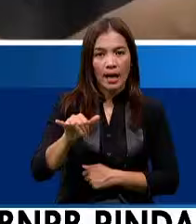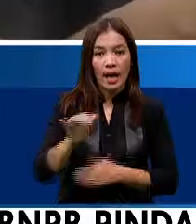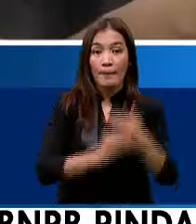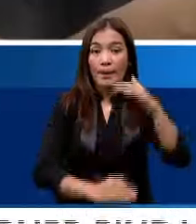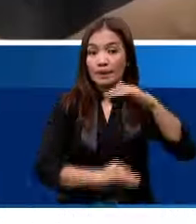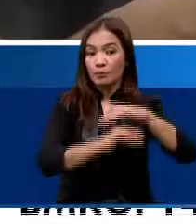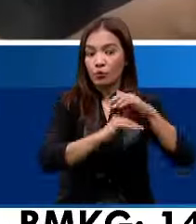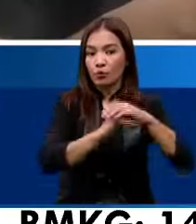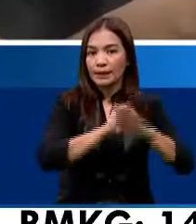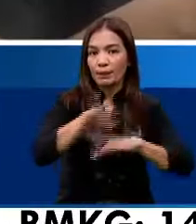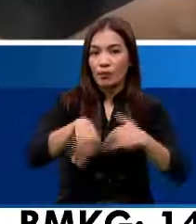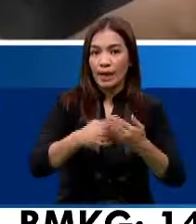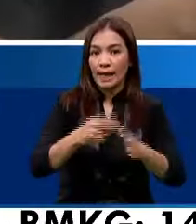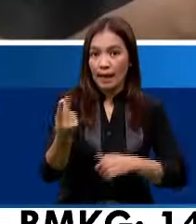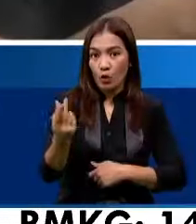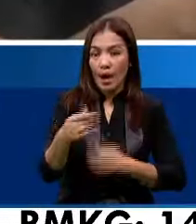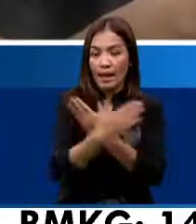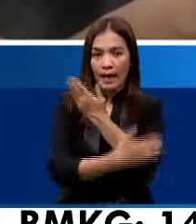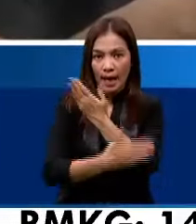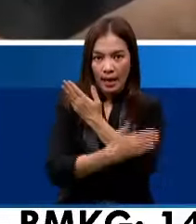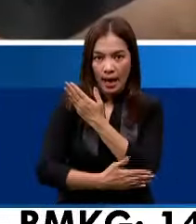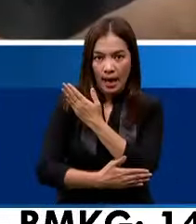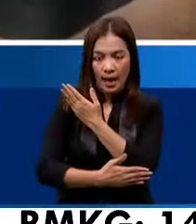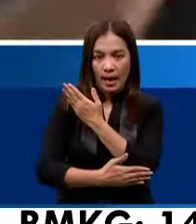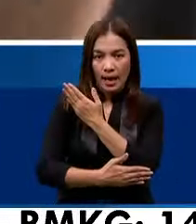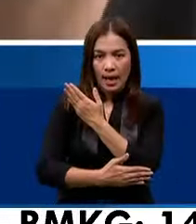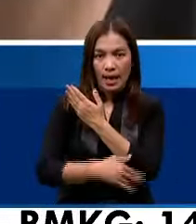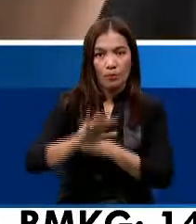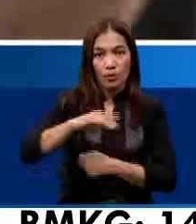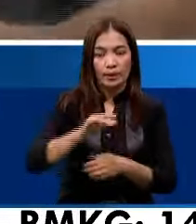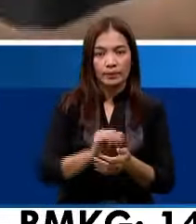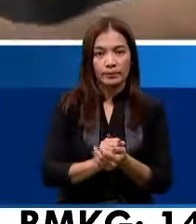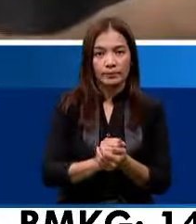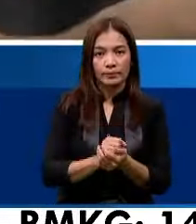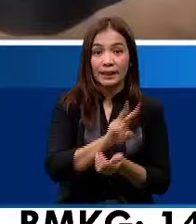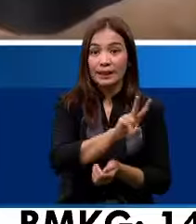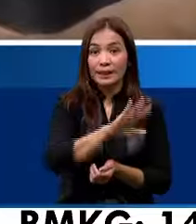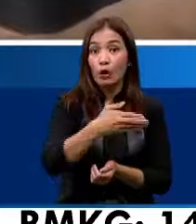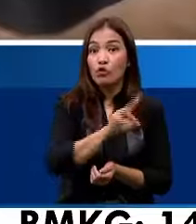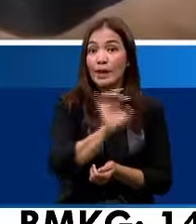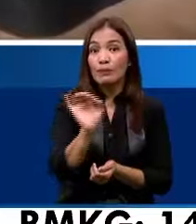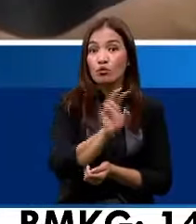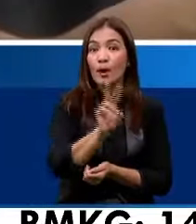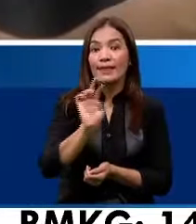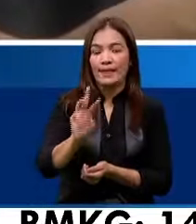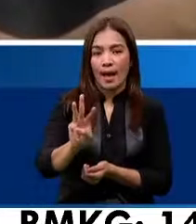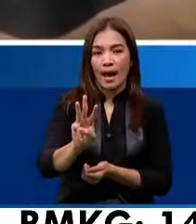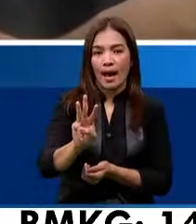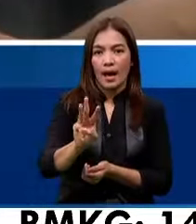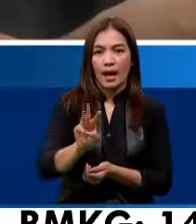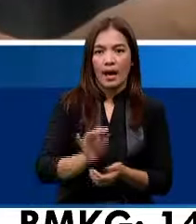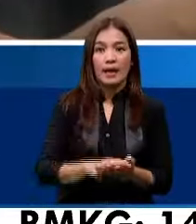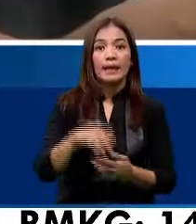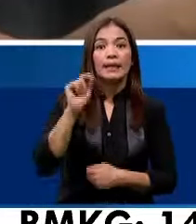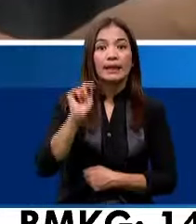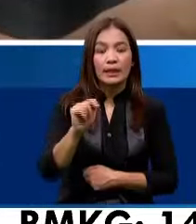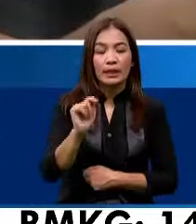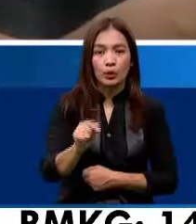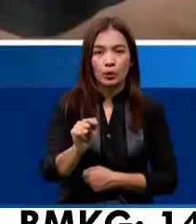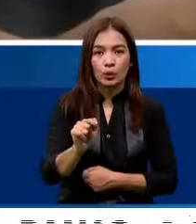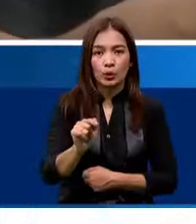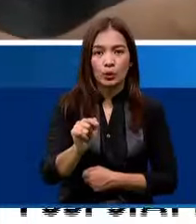threshold dari keuangan negara ya berdasarkan 2013 nah nah kalau itu kan assuming tidak